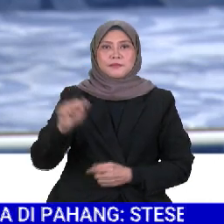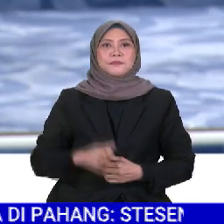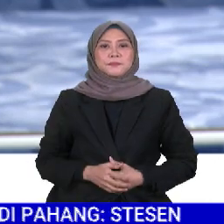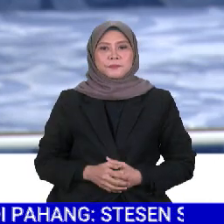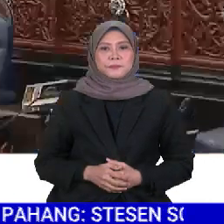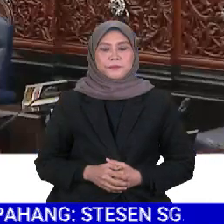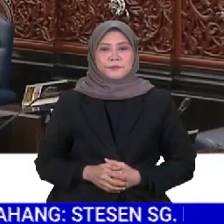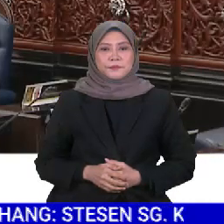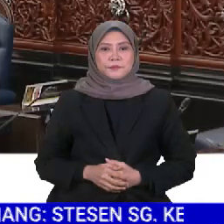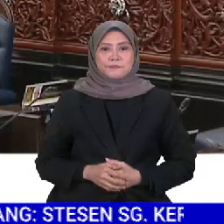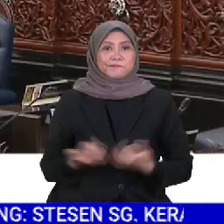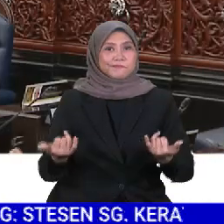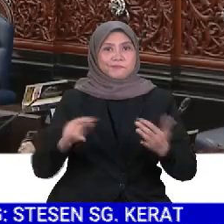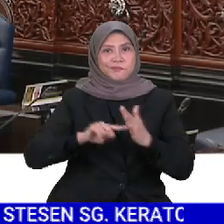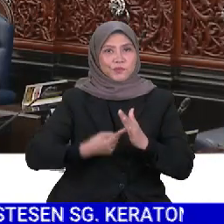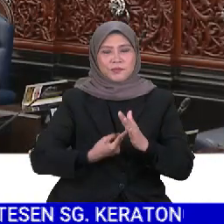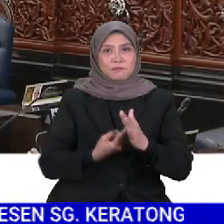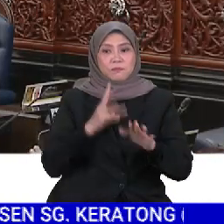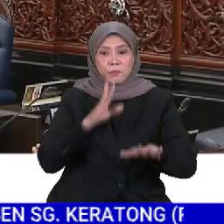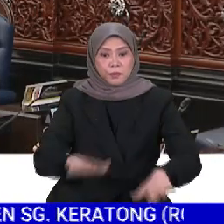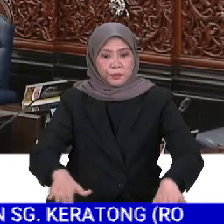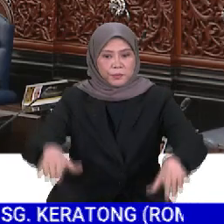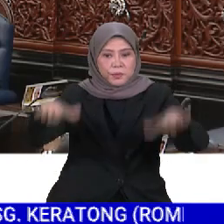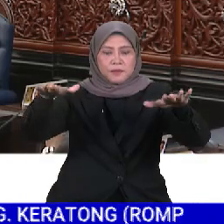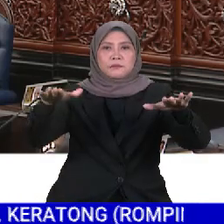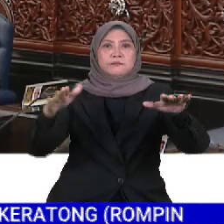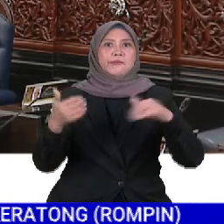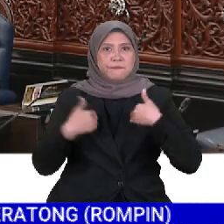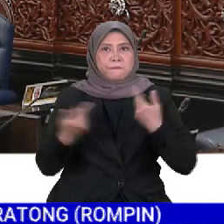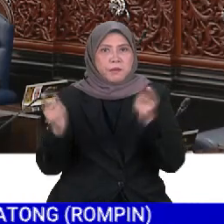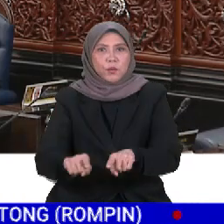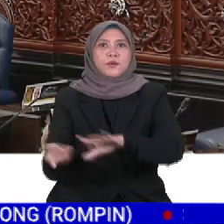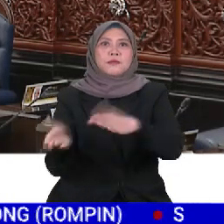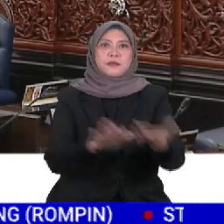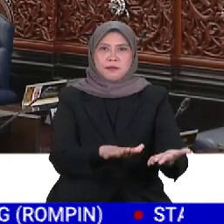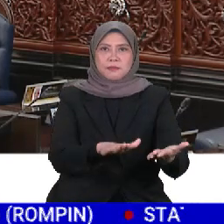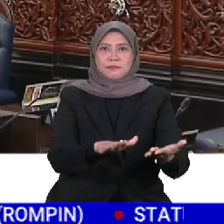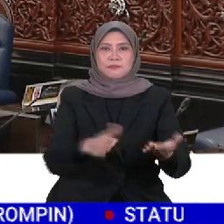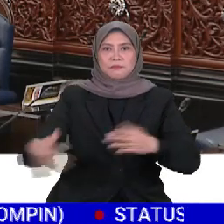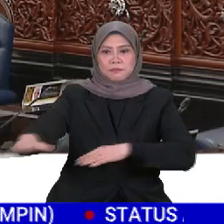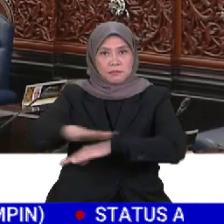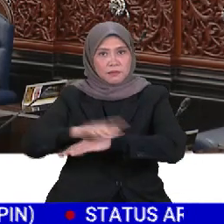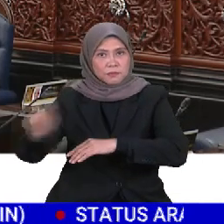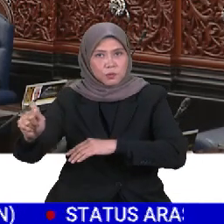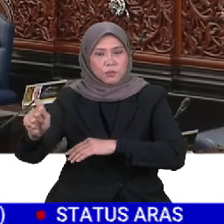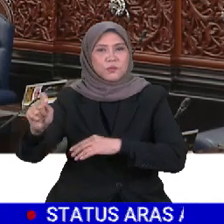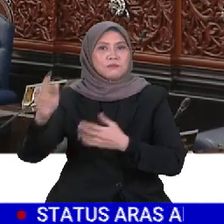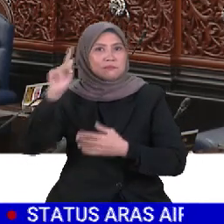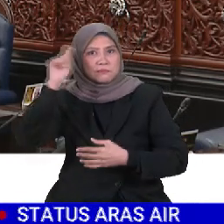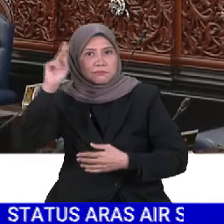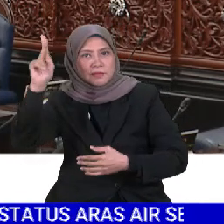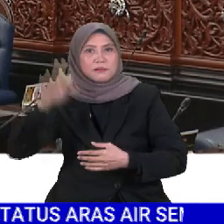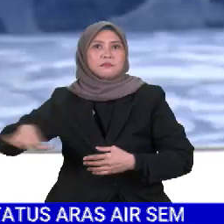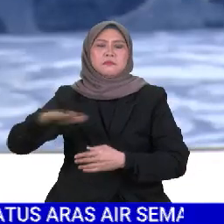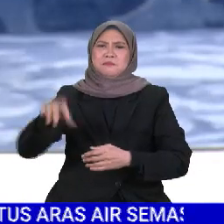yang juga telah mula meragut nyawa di Pantai Timur dan juga beberapa keperluan